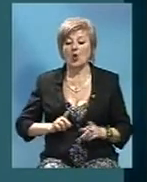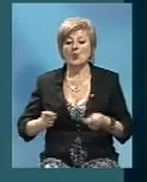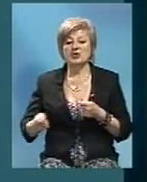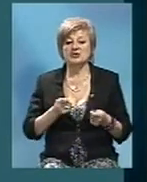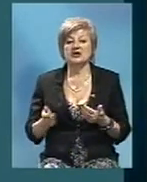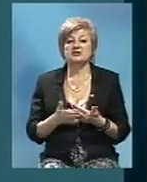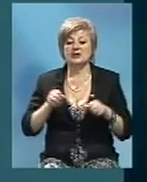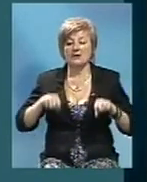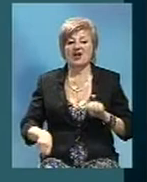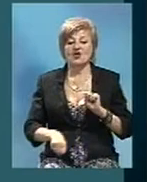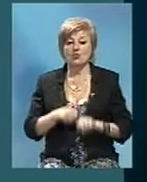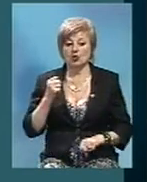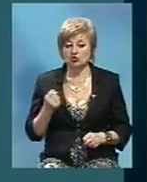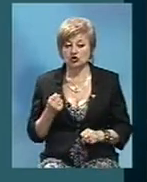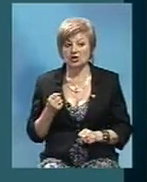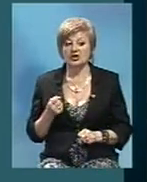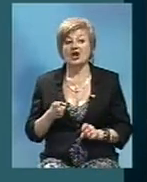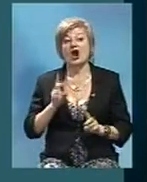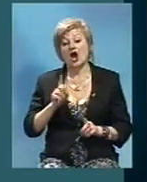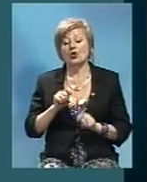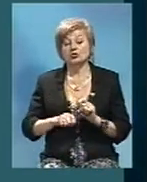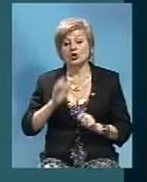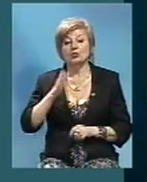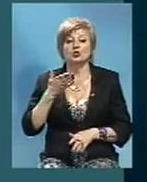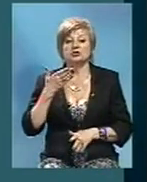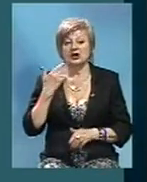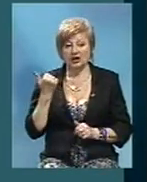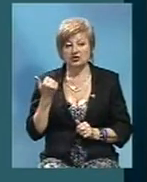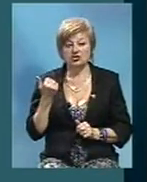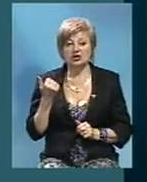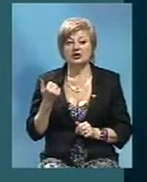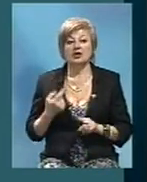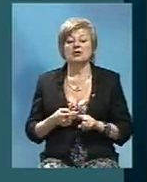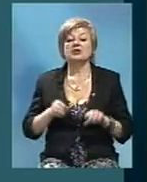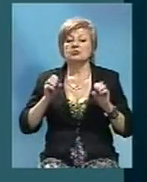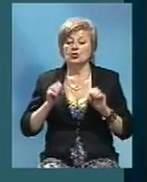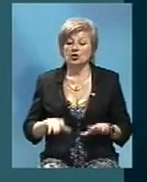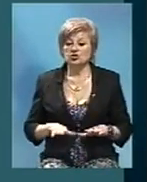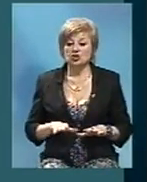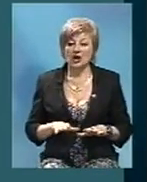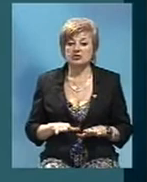адміністративні правопорушення. Ну, а хто контролювати буде правоохоронці, зрозуміло, тому що рішення